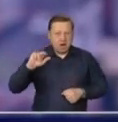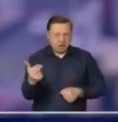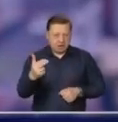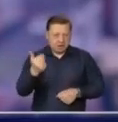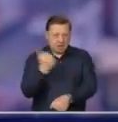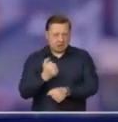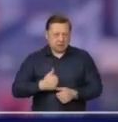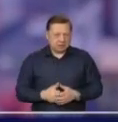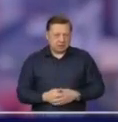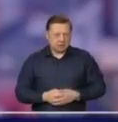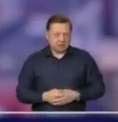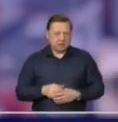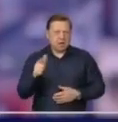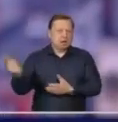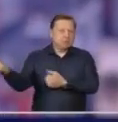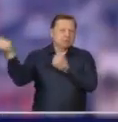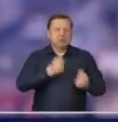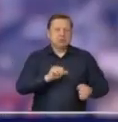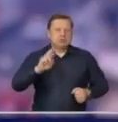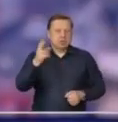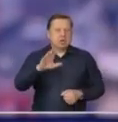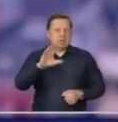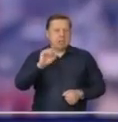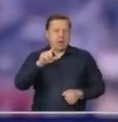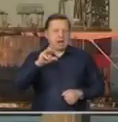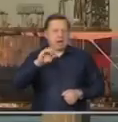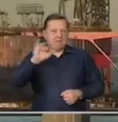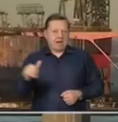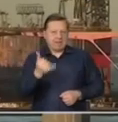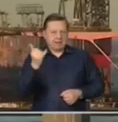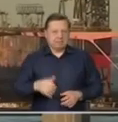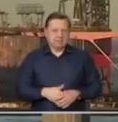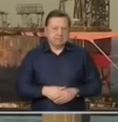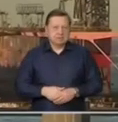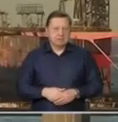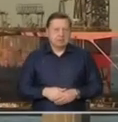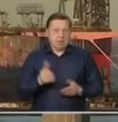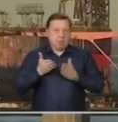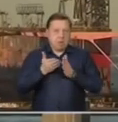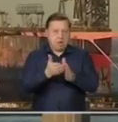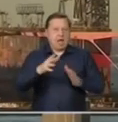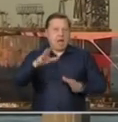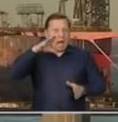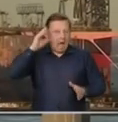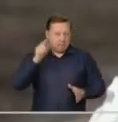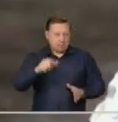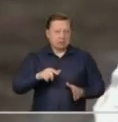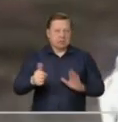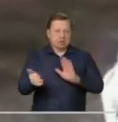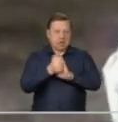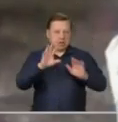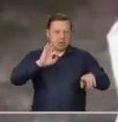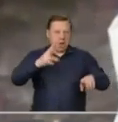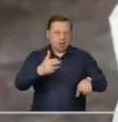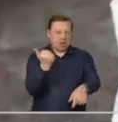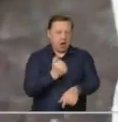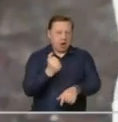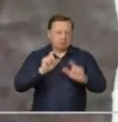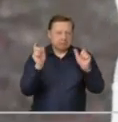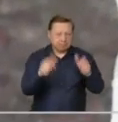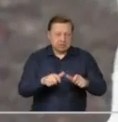narkotyku. Towar przypłynął z Paragwaju i Panamy. W porcie w Hamburgu przechwycono ponad 16 ton kokainy. Służby